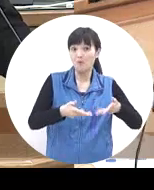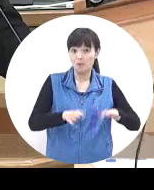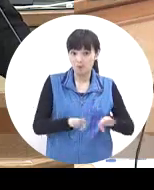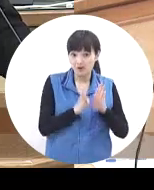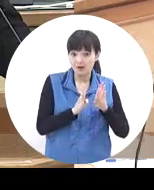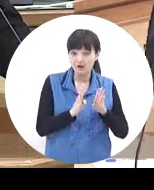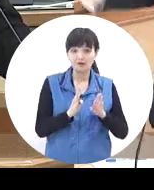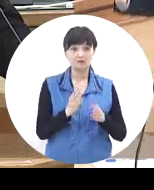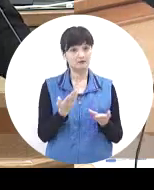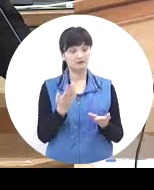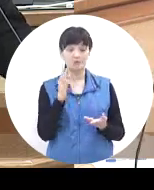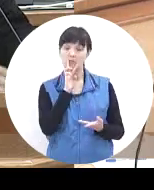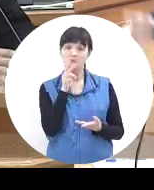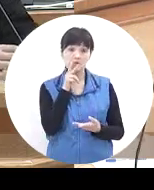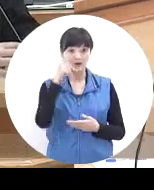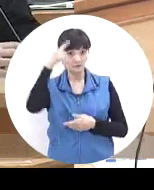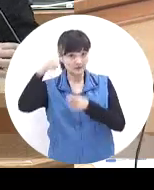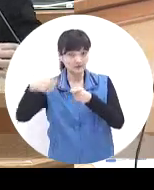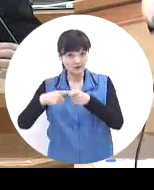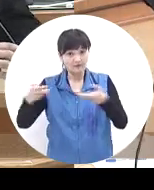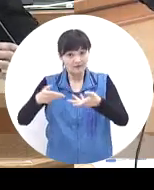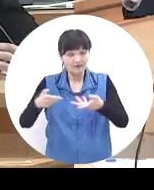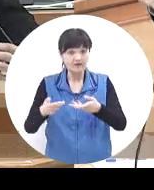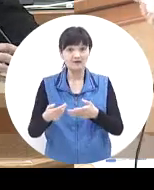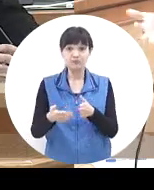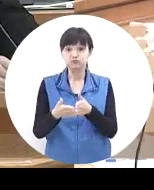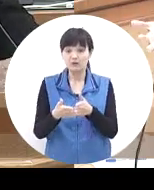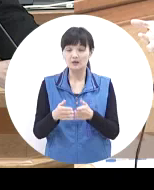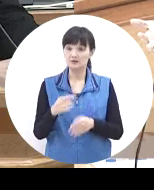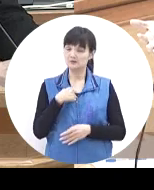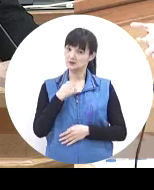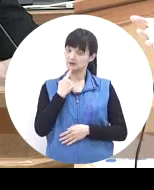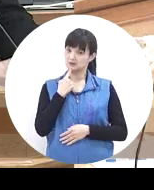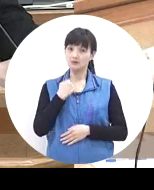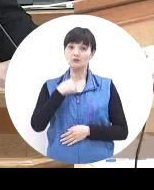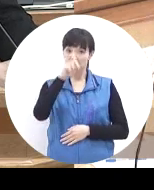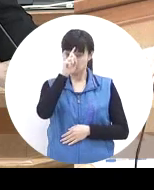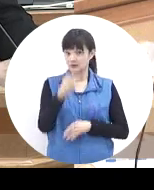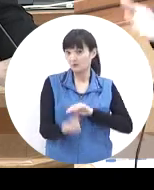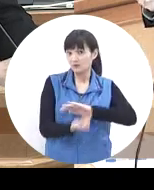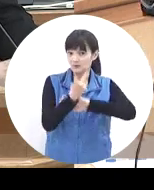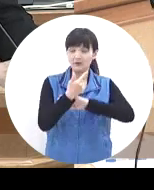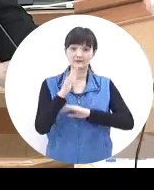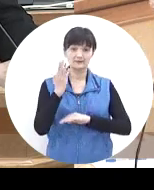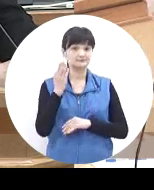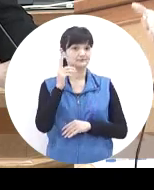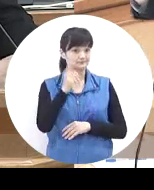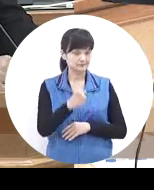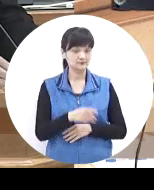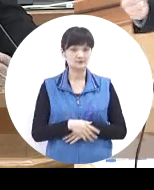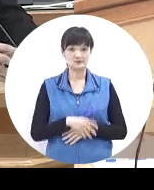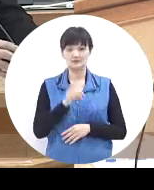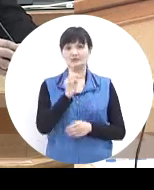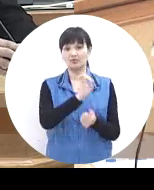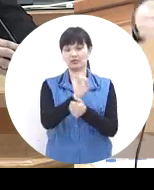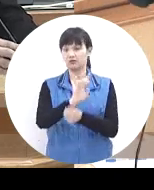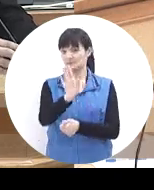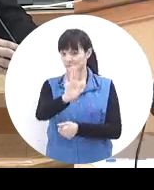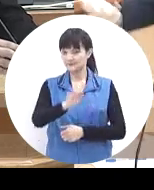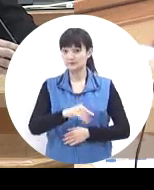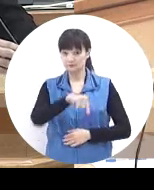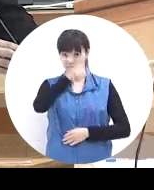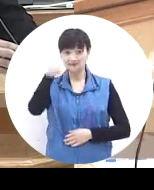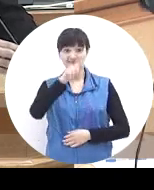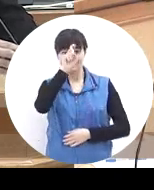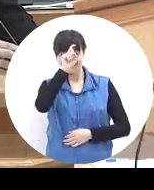核定之后到动工那要好几年的事情，我也希望你马上就动工啊，但是不可能啊，所以你不要再骗了，因为大家很期待，大家会有